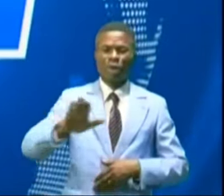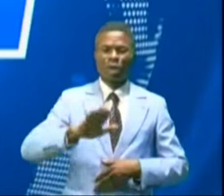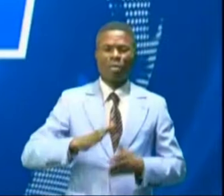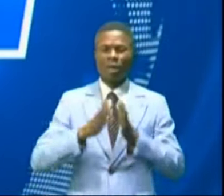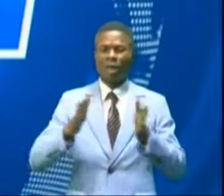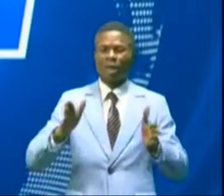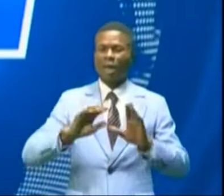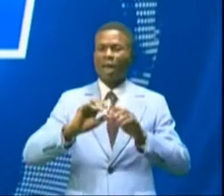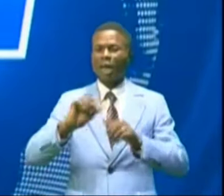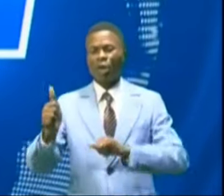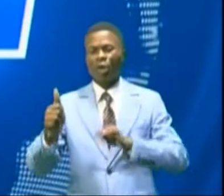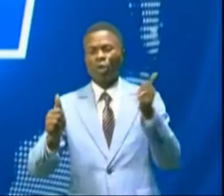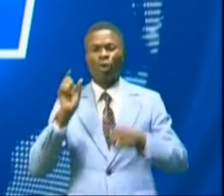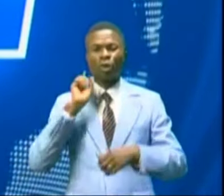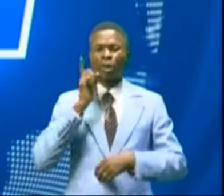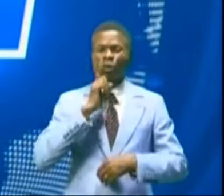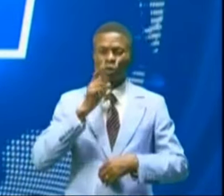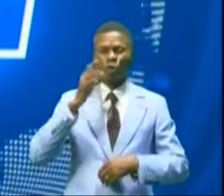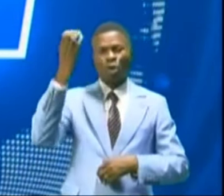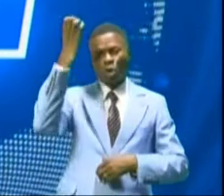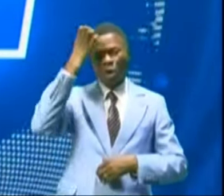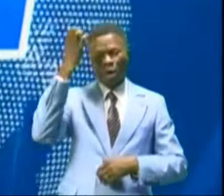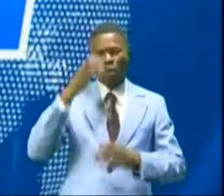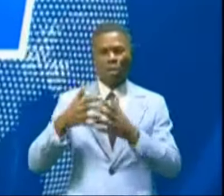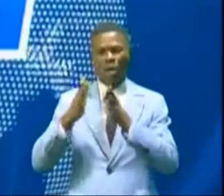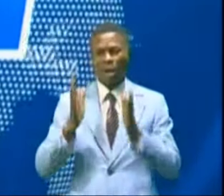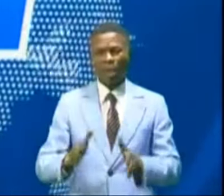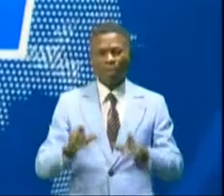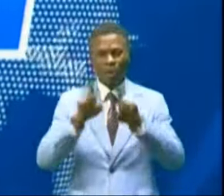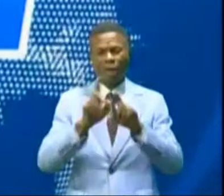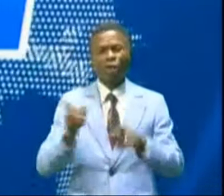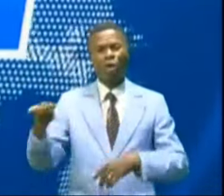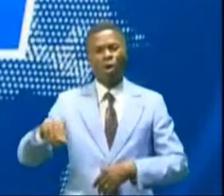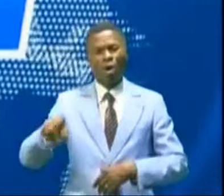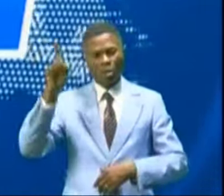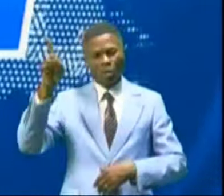vous retrouver tout à l'heure à 20h pour une autre session d'information.